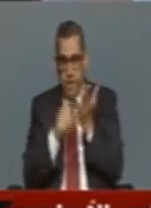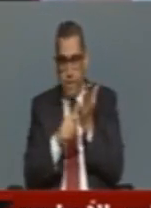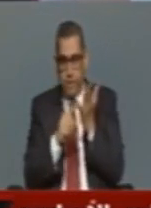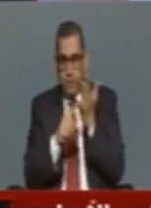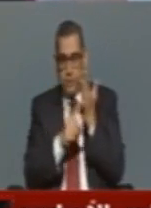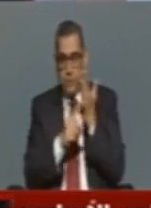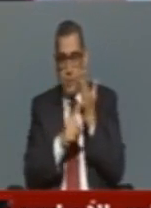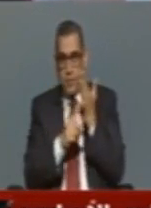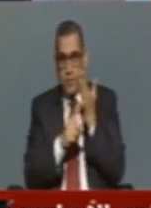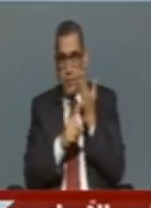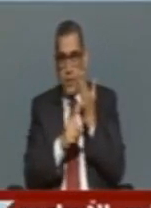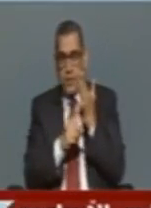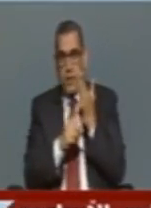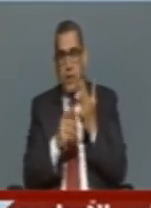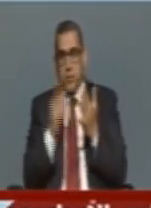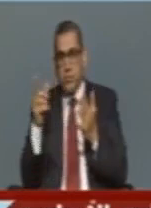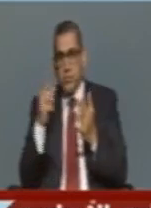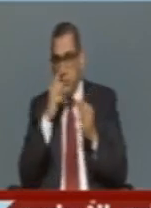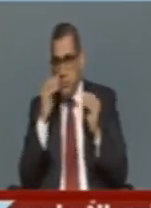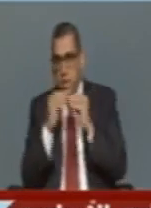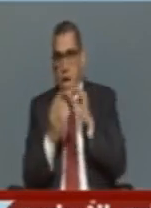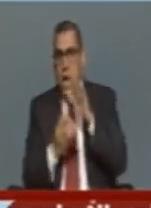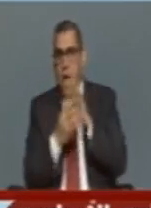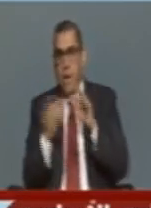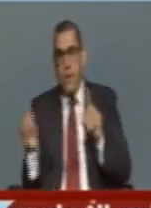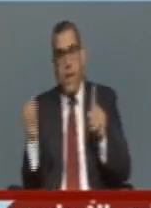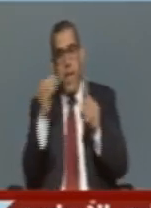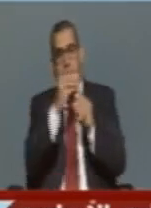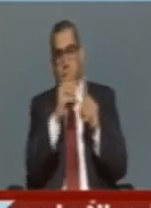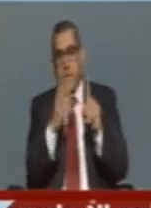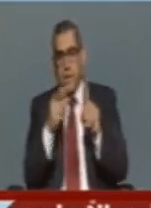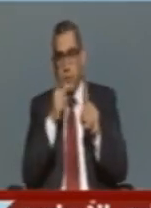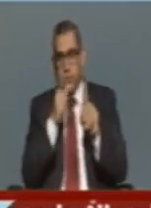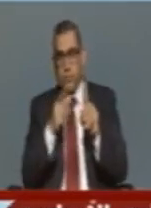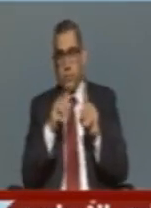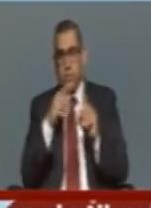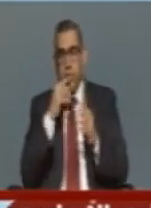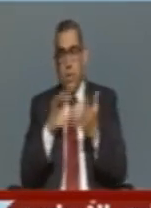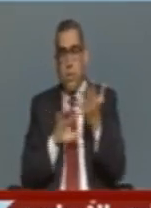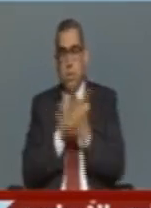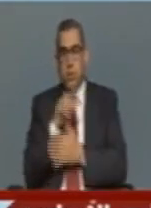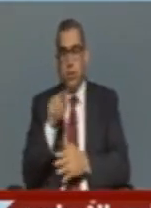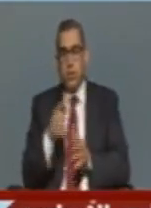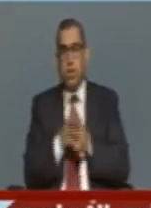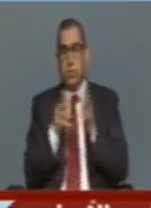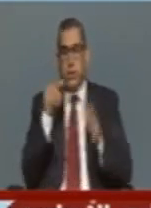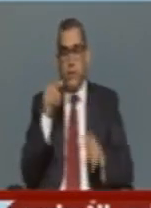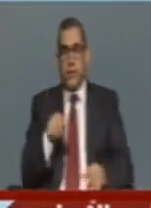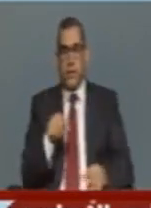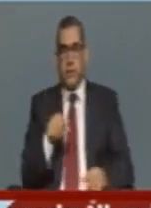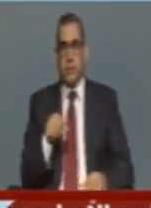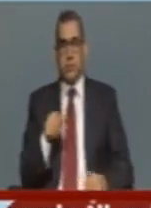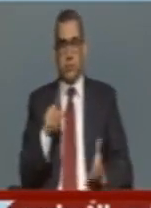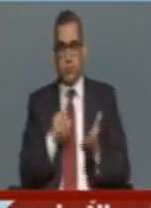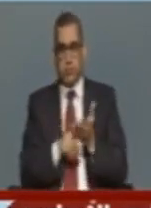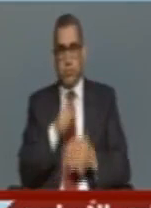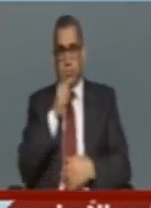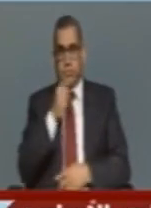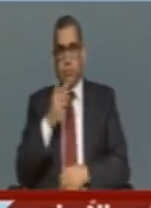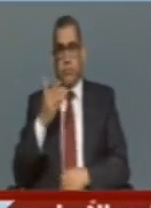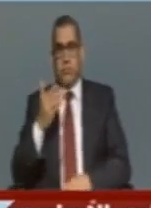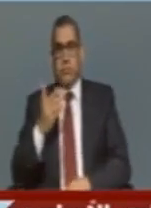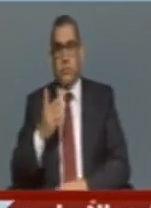وآليات القبول في الجامعات، فلقينا ان في مشكله كبيره في هذا الموضوع الحقيقه. فعلى